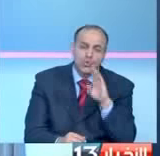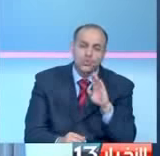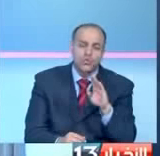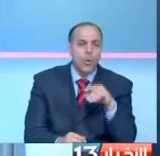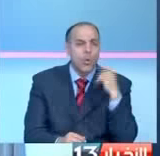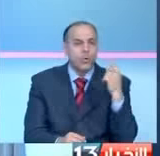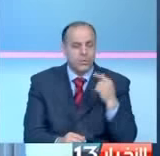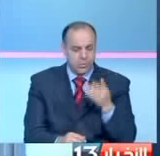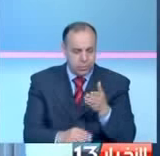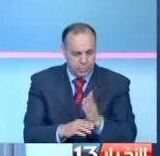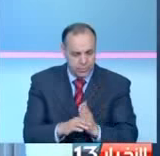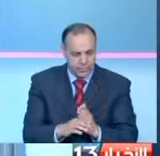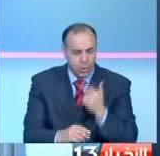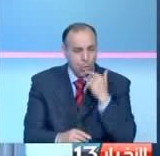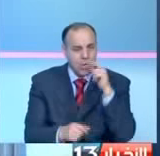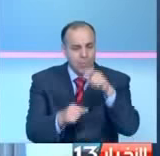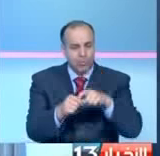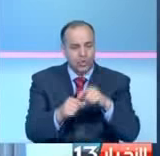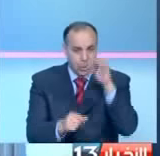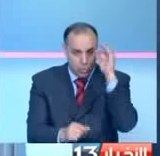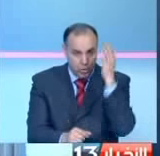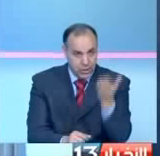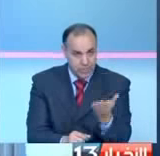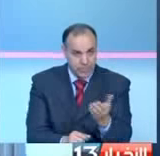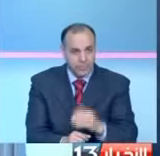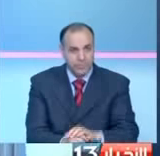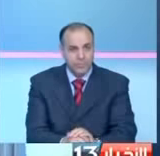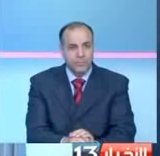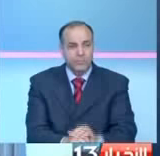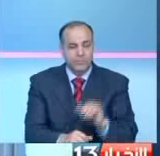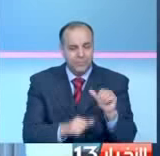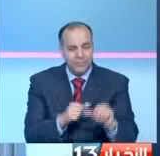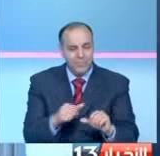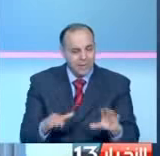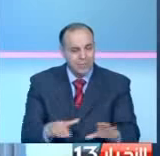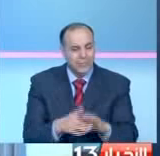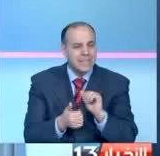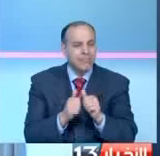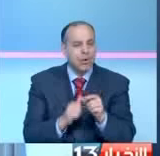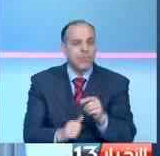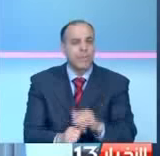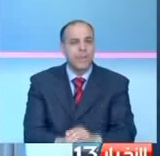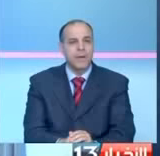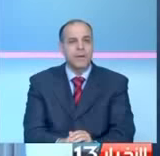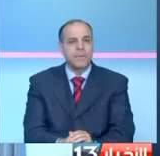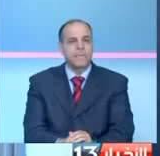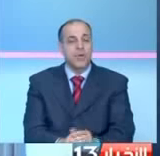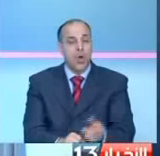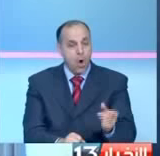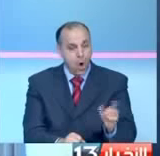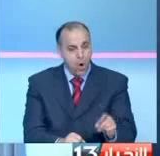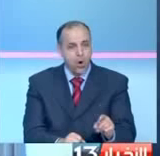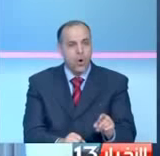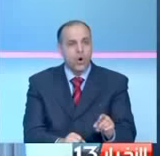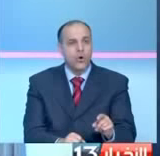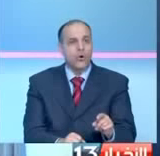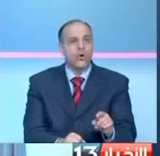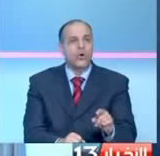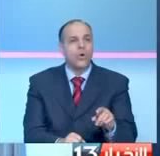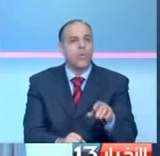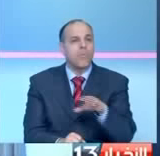الله الكل يكونوا حاضرين للمشاركة متاعنا في هذه التظاهرة الرياضية. وأيضا عندنا في